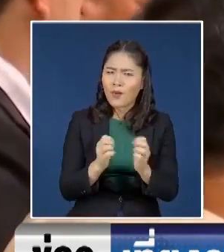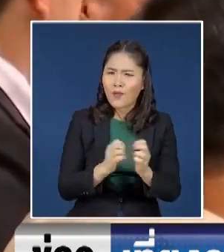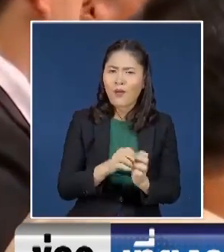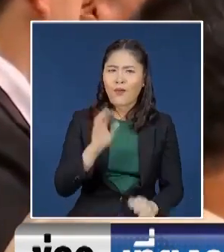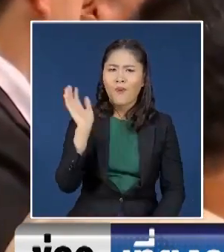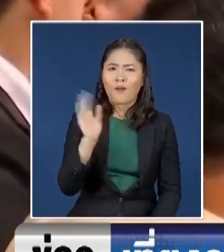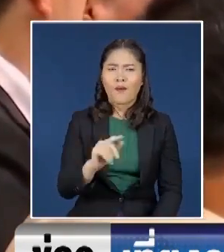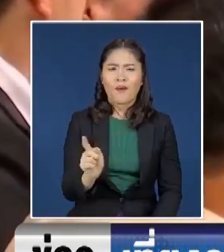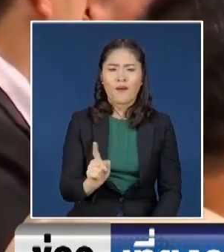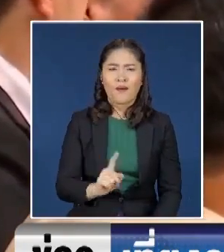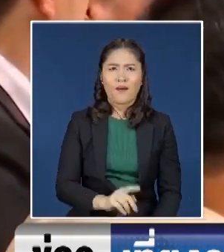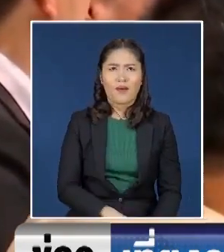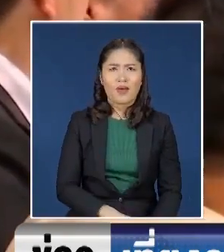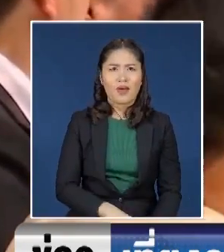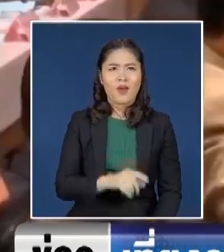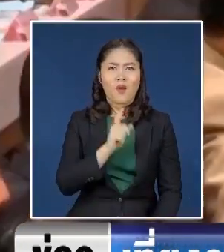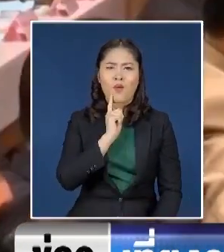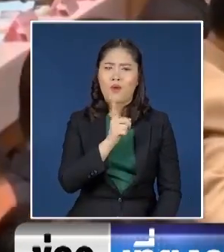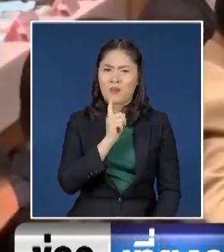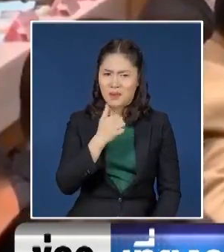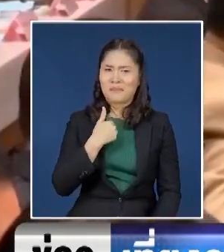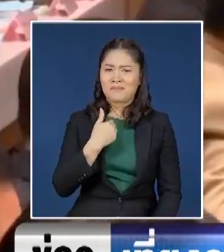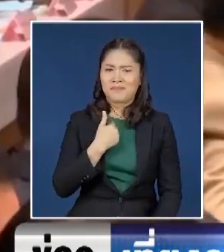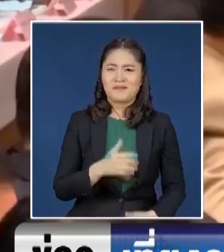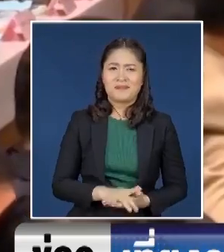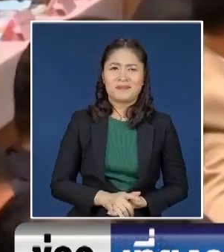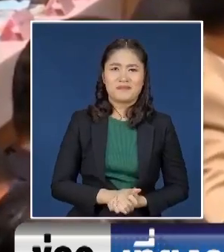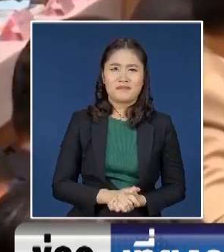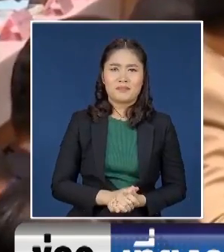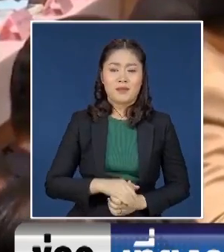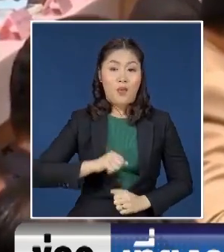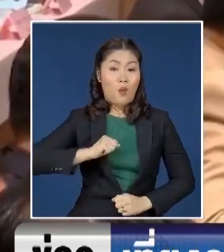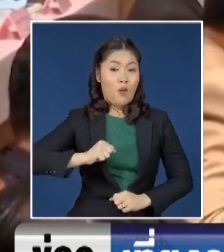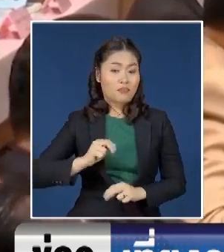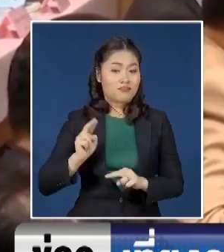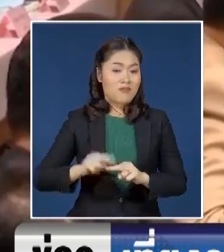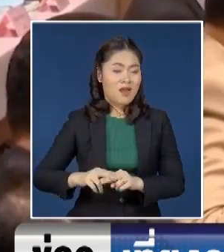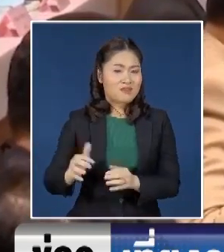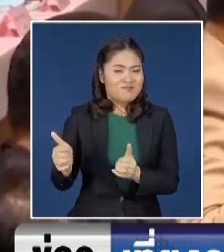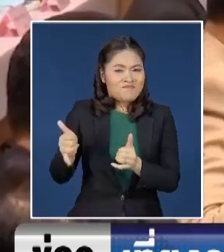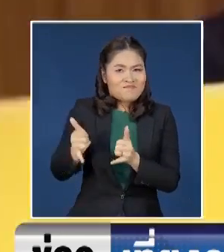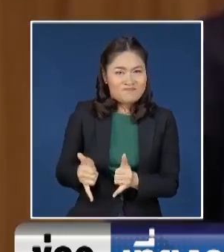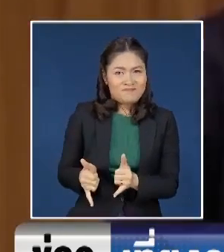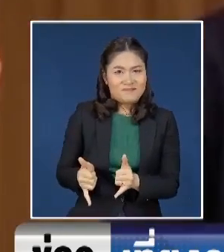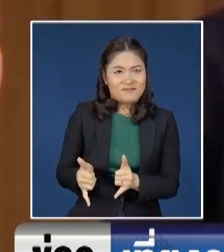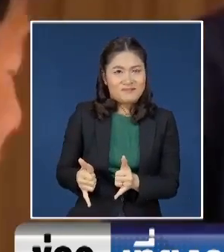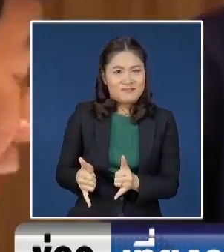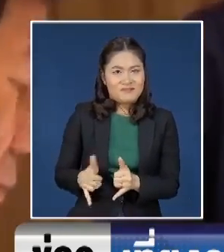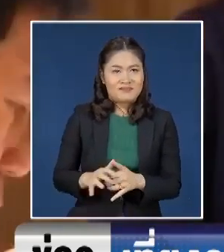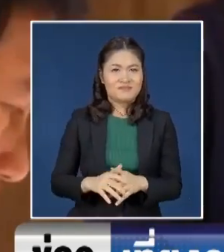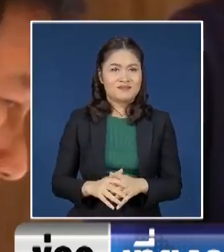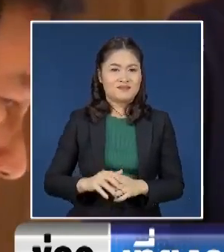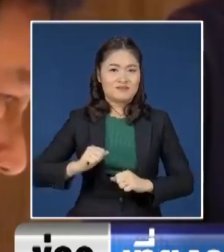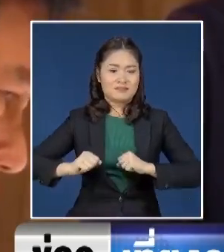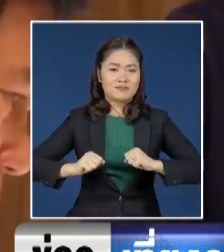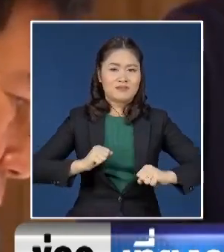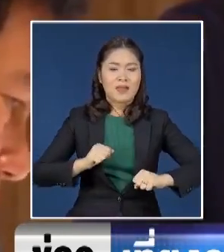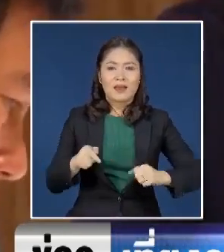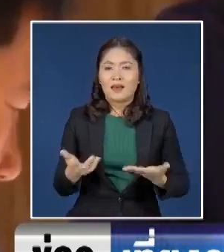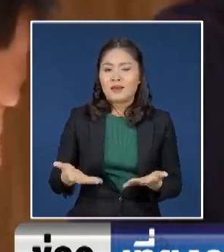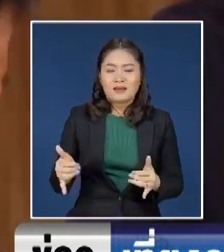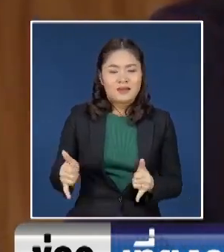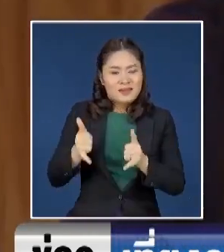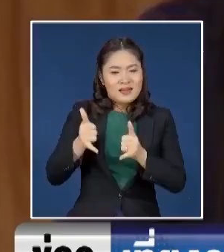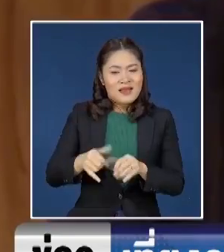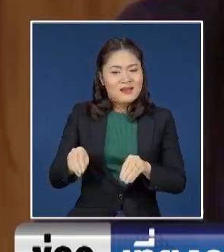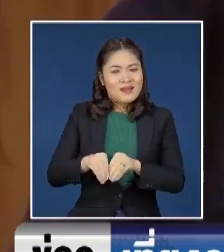ค นตำรวจเอกเสรีพิสุทธิ์ก็ยังแซว แล้วขวาเลย คือนั่งข้างซ้ายปรินาคือเสรีพิสุทธิ์ข้างขวาคือวัฒนาเมืองสุ